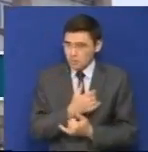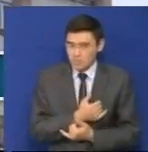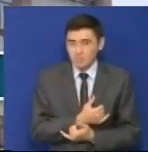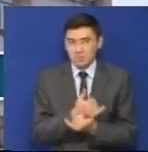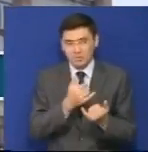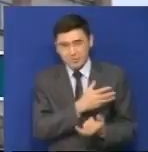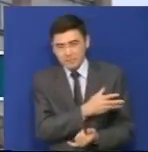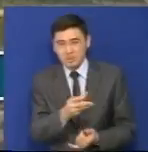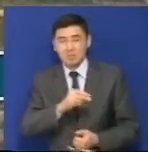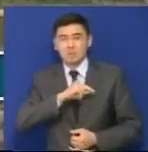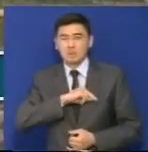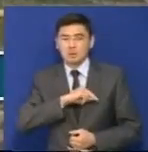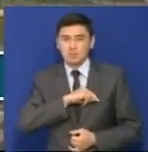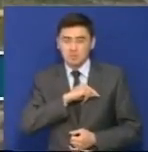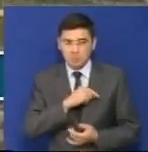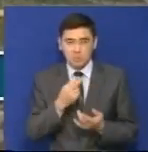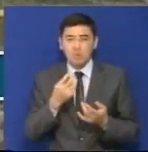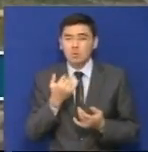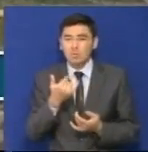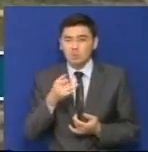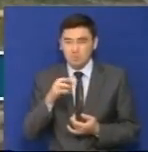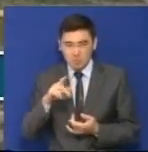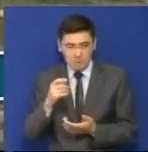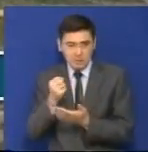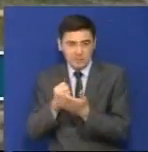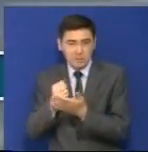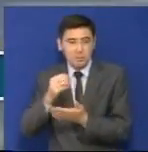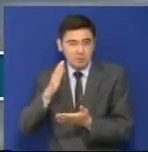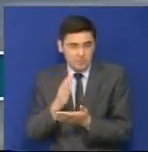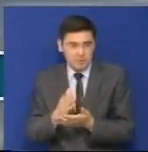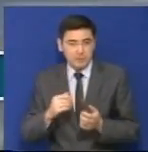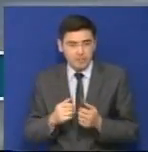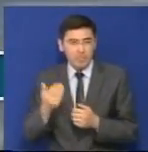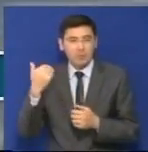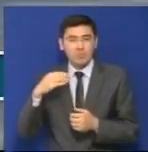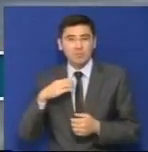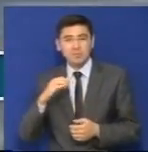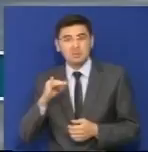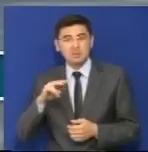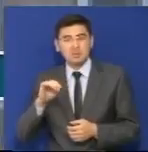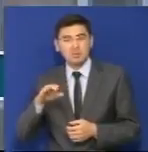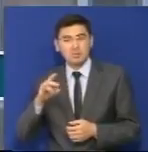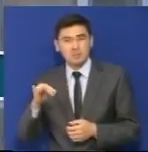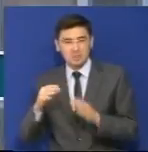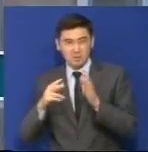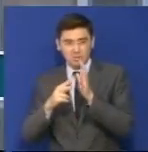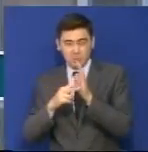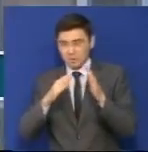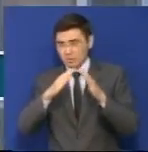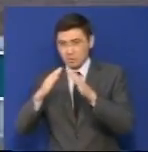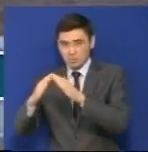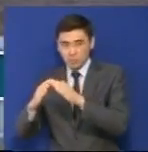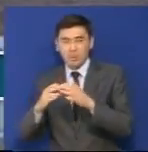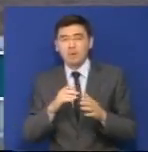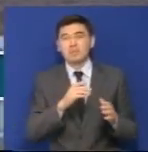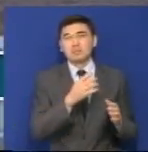мөлшерде жұмыс істеп тұр. Қажетті қатты отында бар. Айта кетерлігі, бұрын пешпен жылытылатын силикат кентіндегі 8 үй биыл